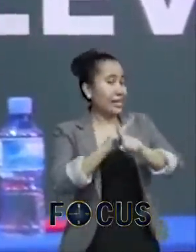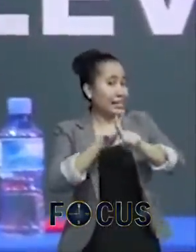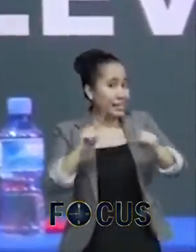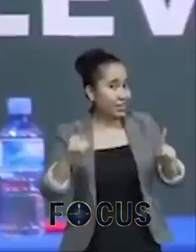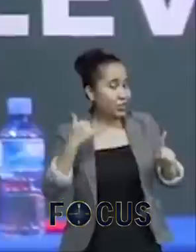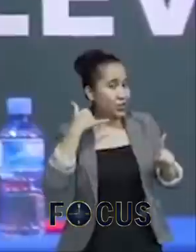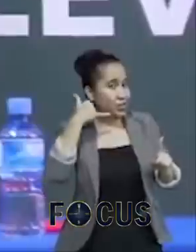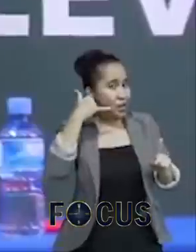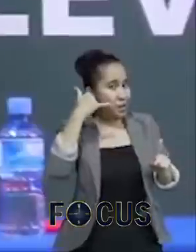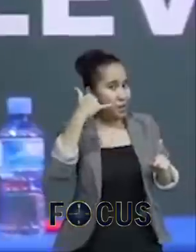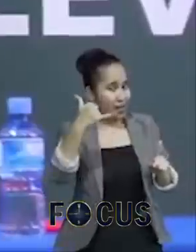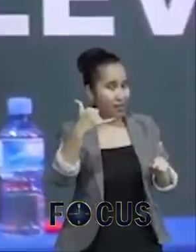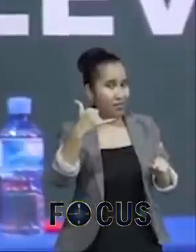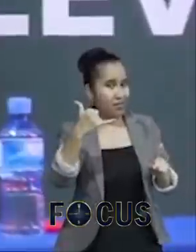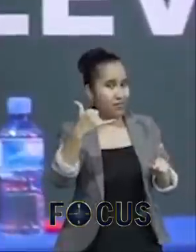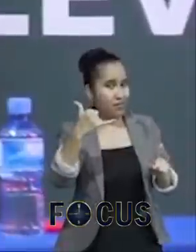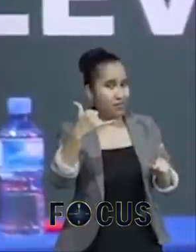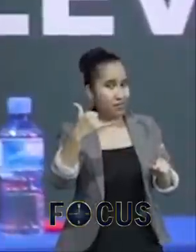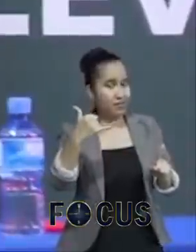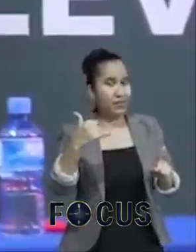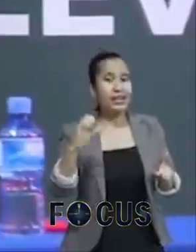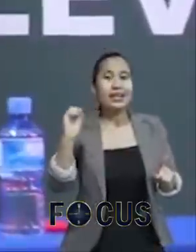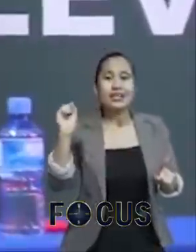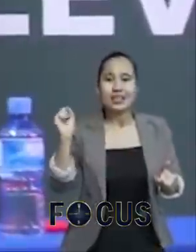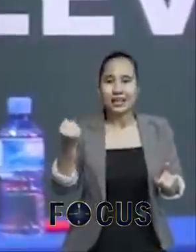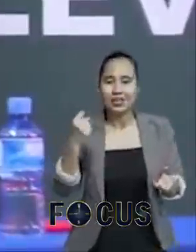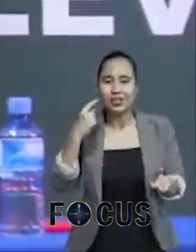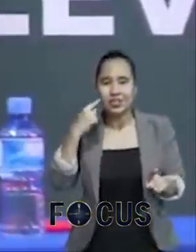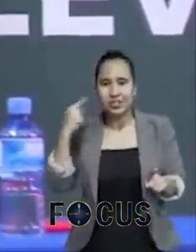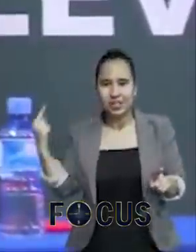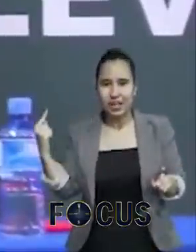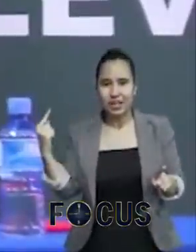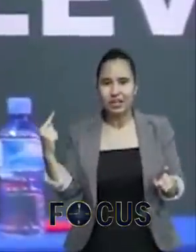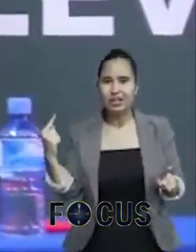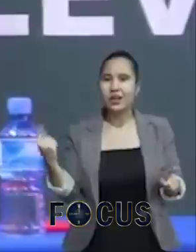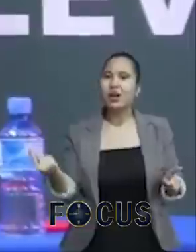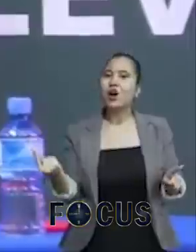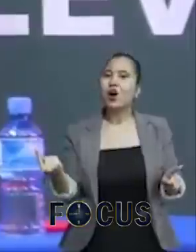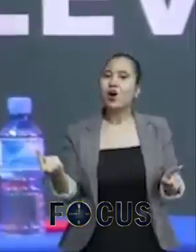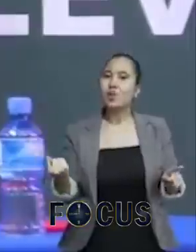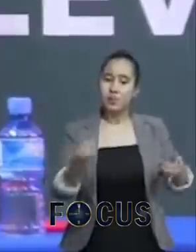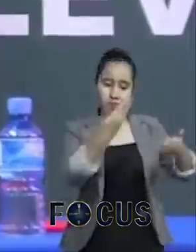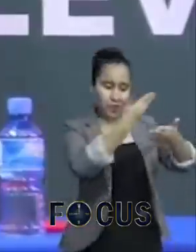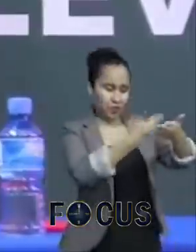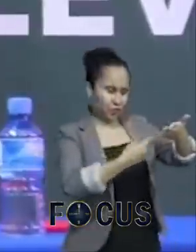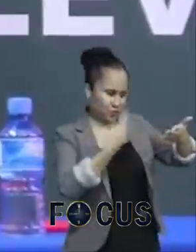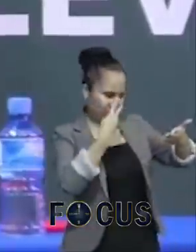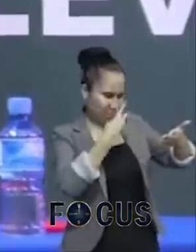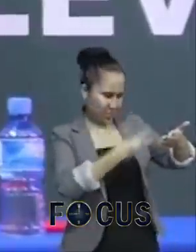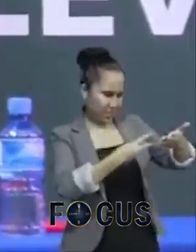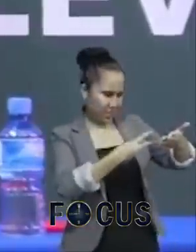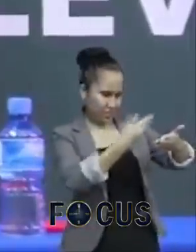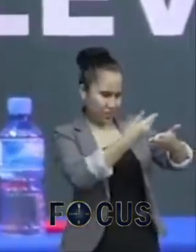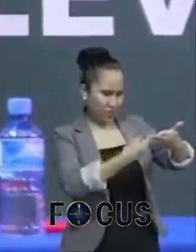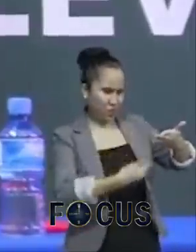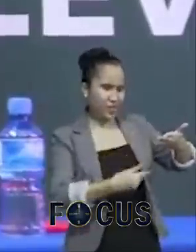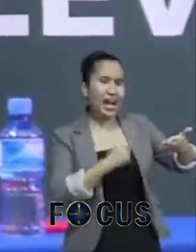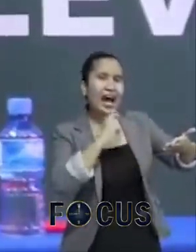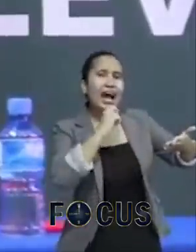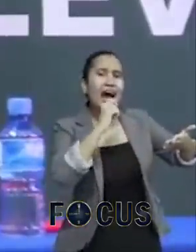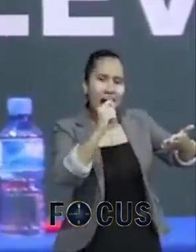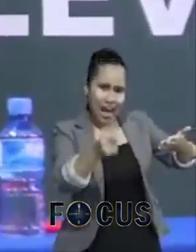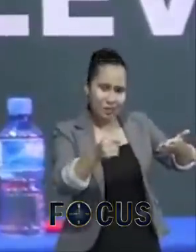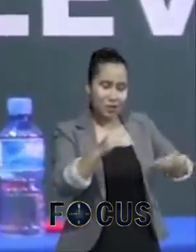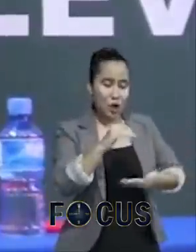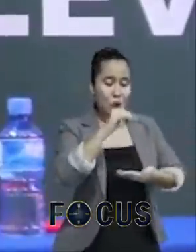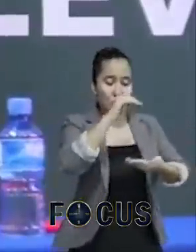opgebeld, dan kunt u op de dag welke is opgegeven op uw formulier zich aanmelden om uw pakket op